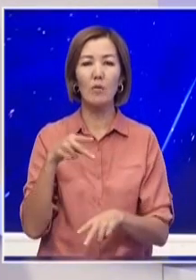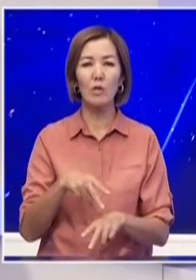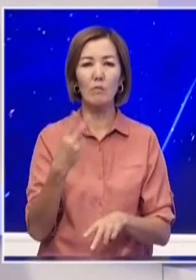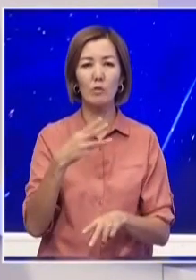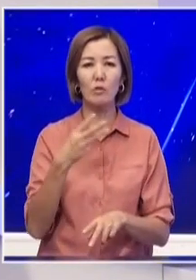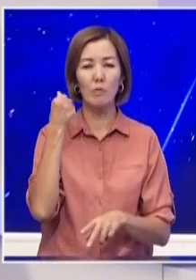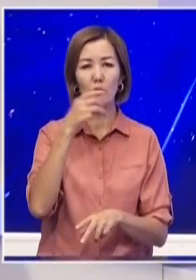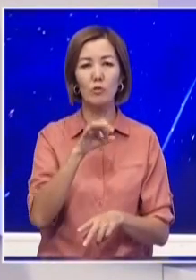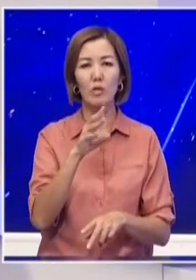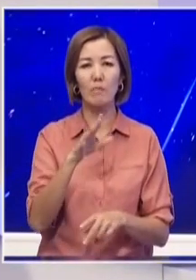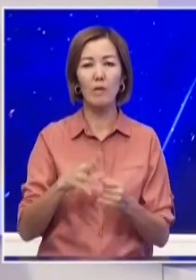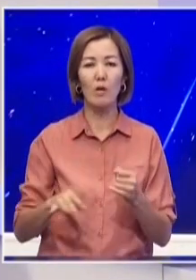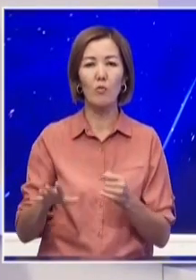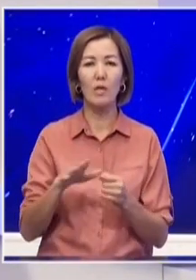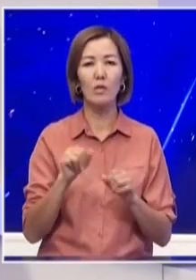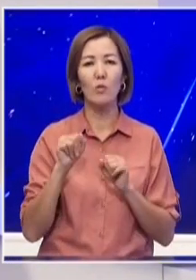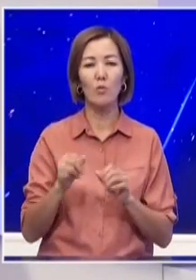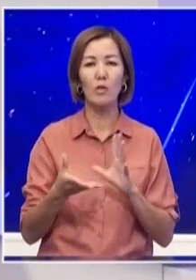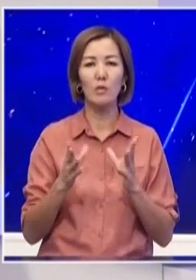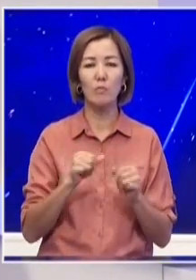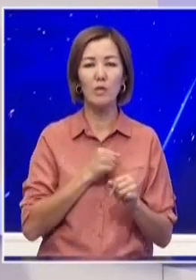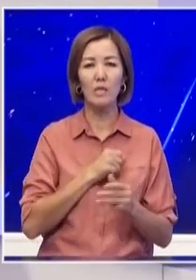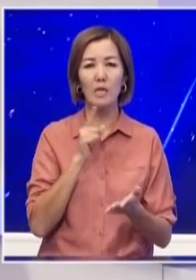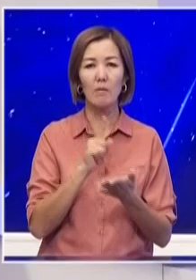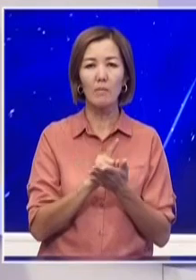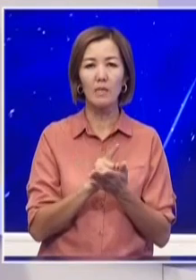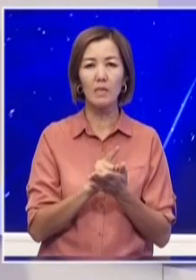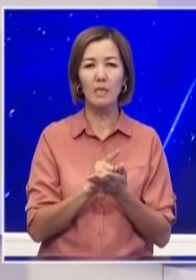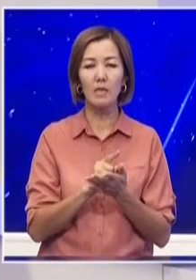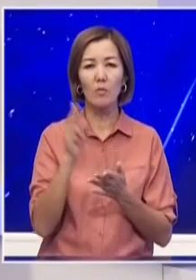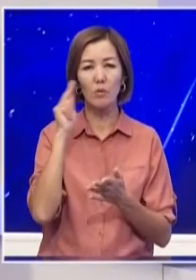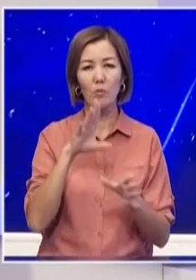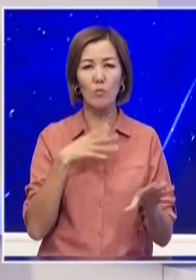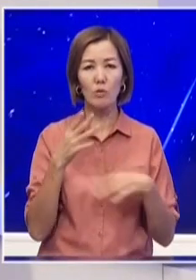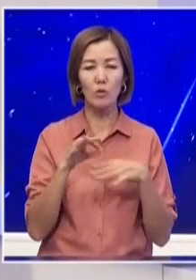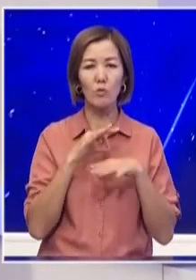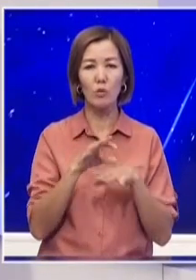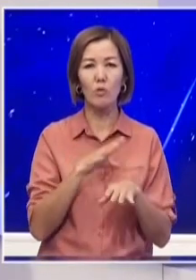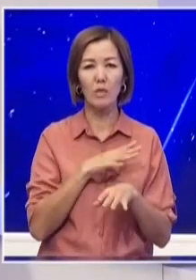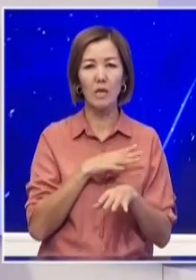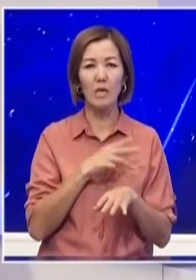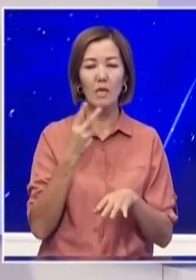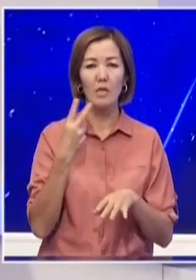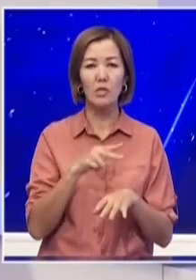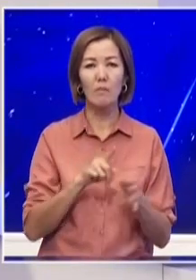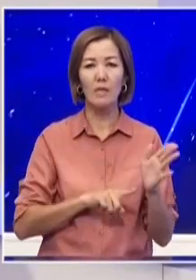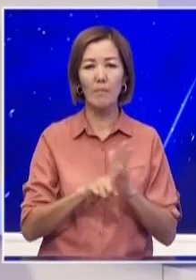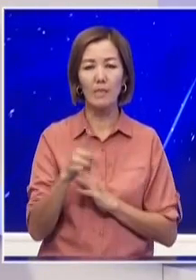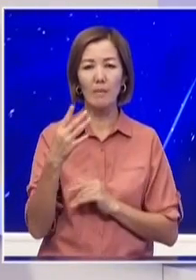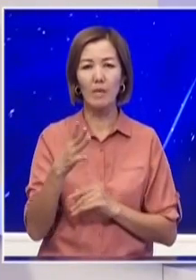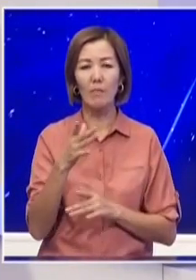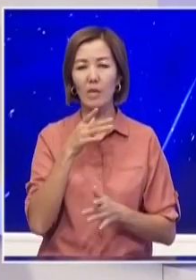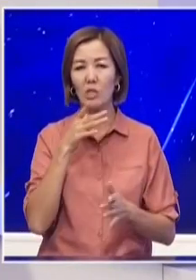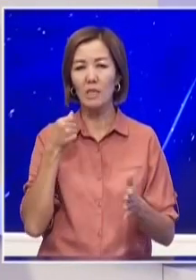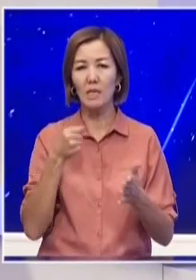2023 Райымбек ауданында аумақтық қорғаныс бойынша әскери міндеттілер арнайы тактикалық оқу-жаттығудан өтті. Мұнда 20 мен 45